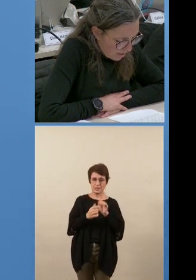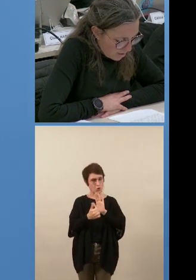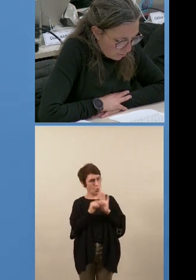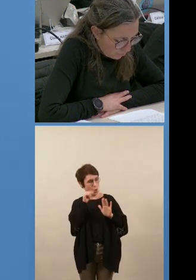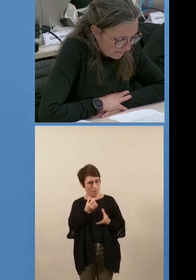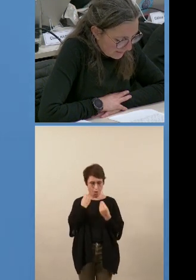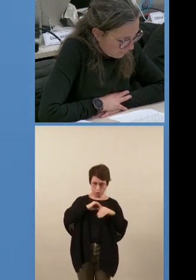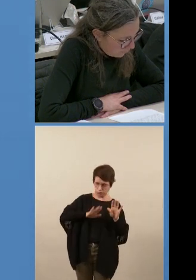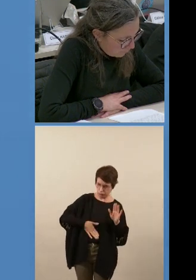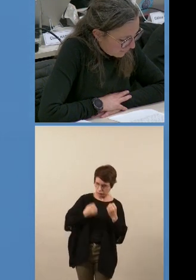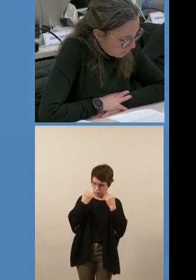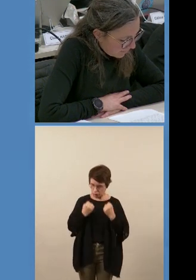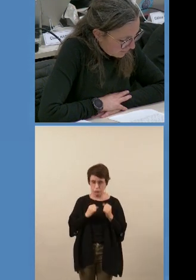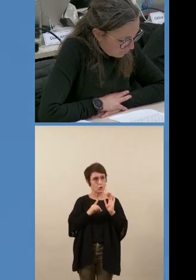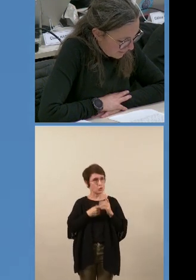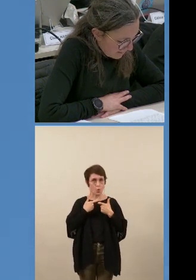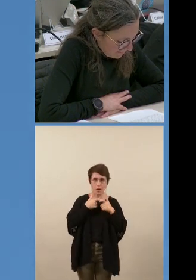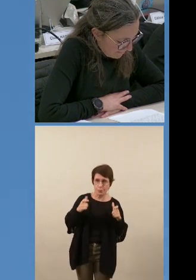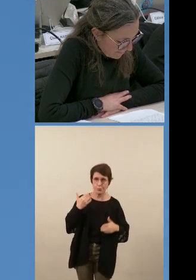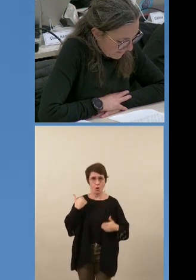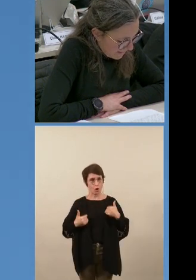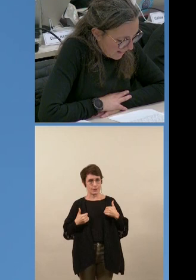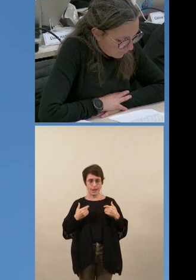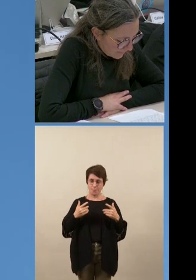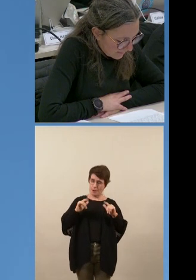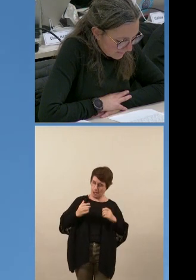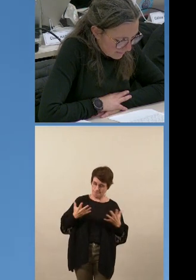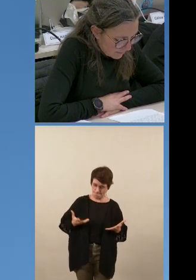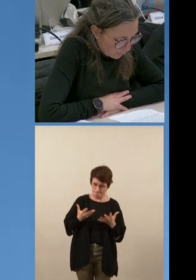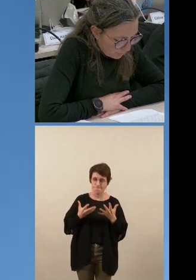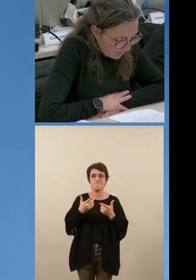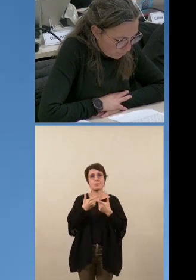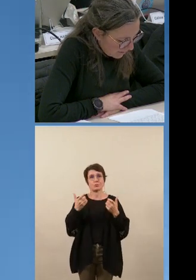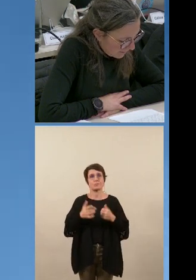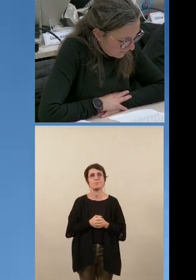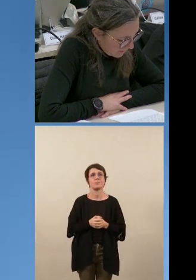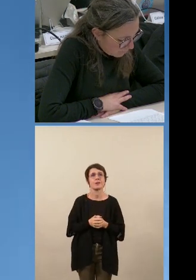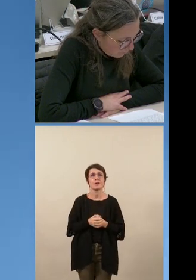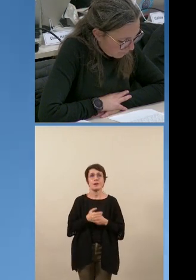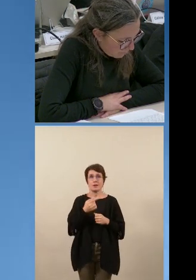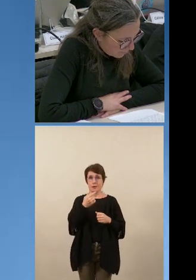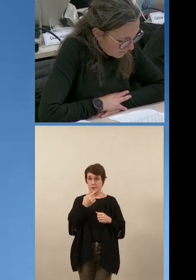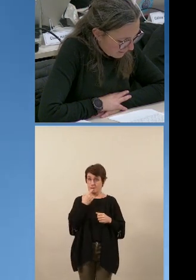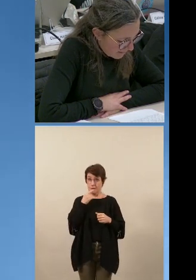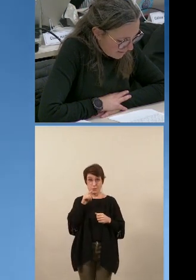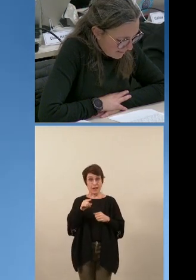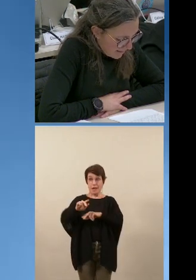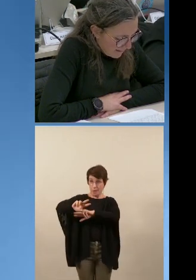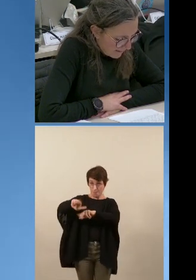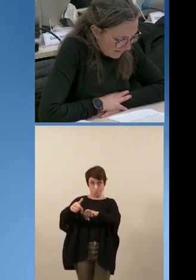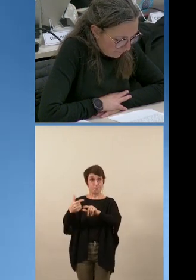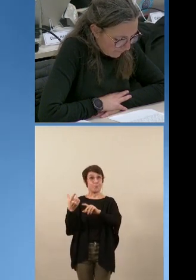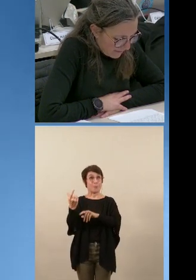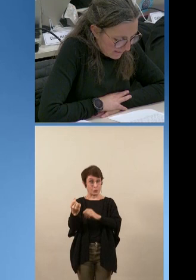au droit le handicap ou l'accueil périscolaire à noter qu'il s'agit d'un renouvellement inédit par son ampleur partenariale